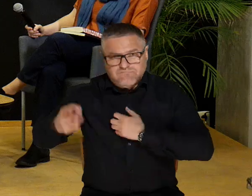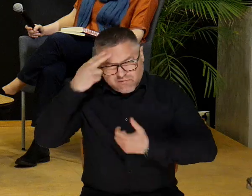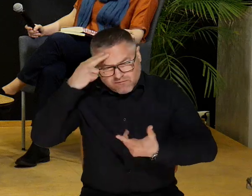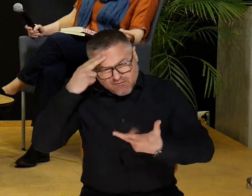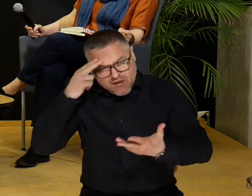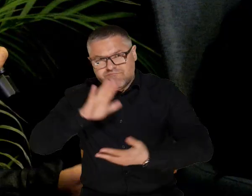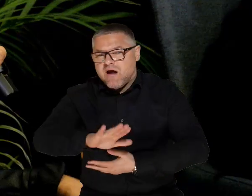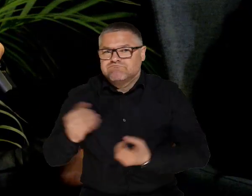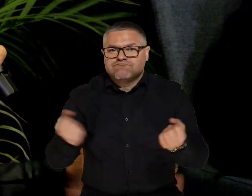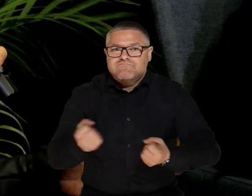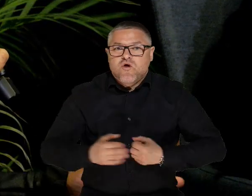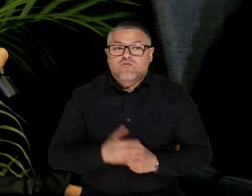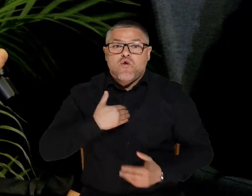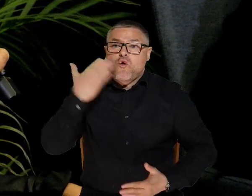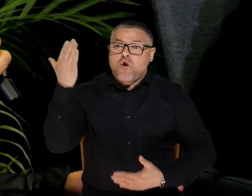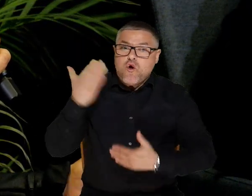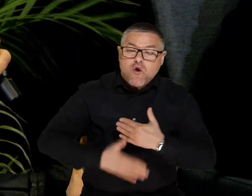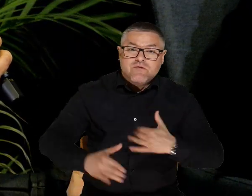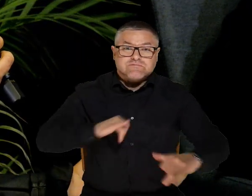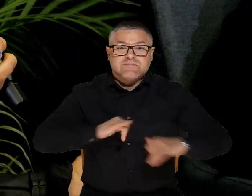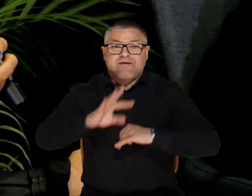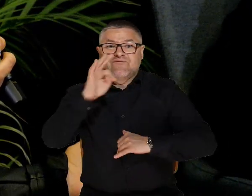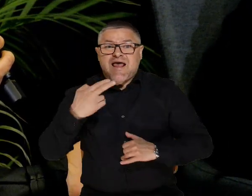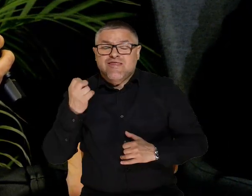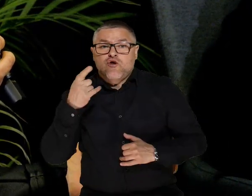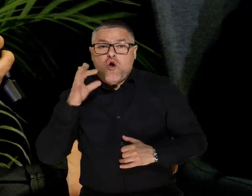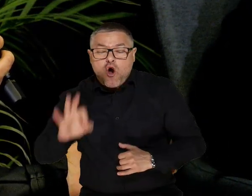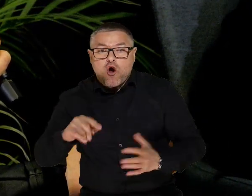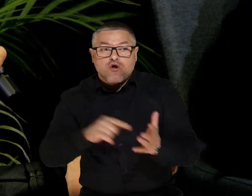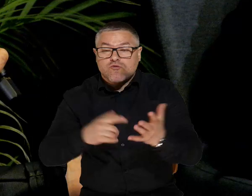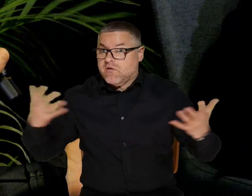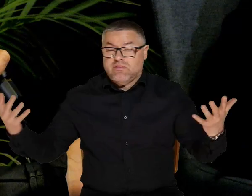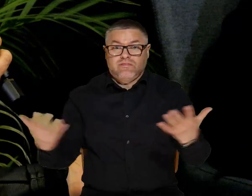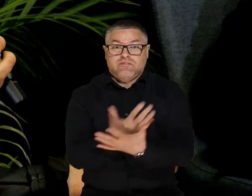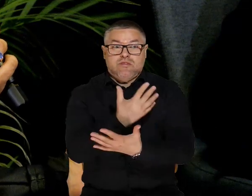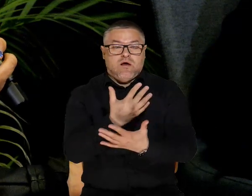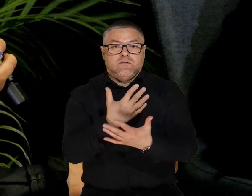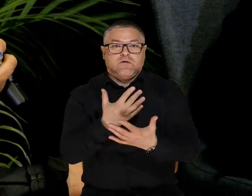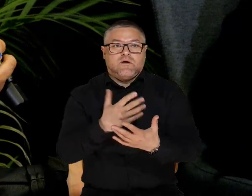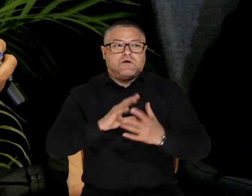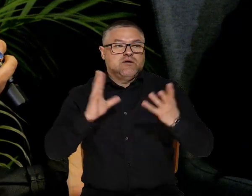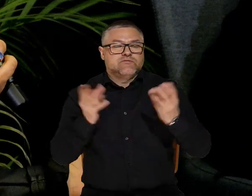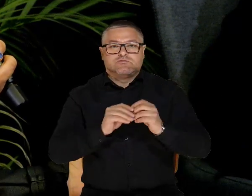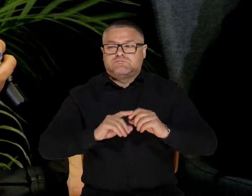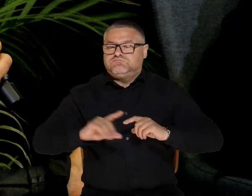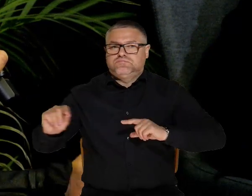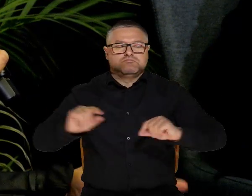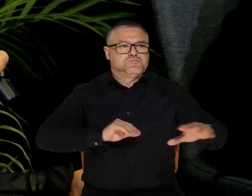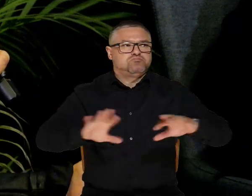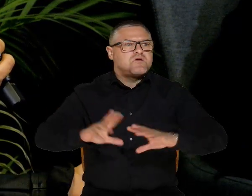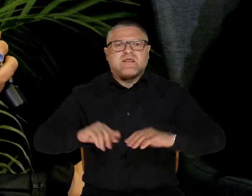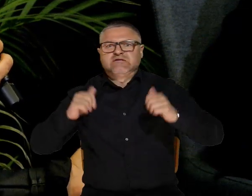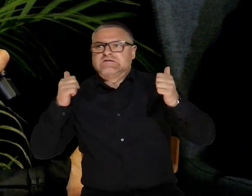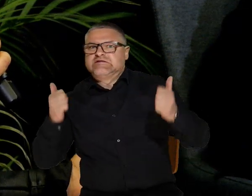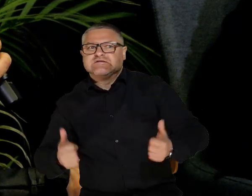i po odejściu jakby, po zakończeniu rządów Franco też tak nagle po prostu jakby się wszyscy się tak rozeszli i na zasadzie nic się nie